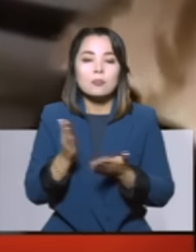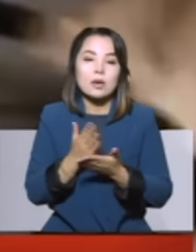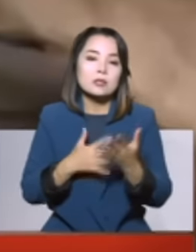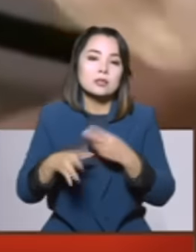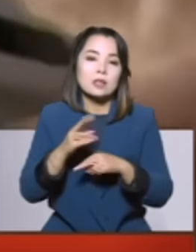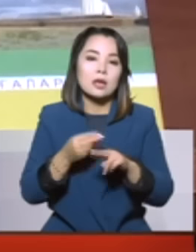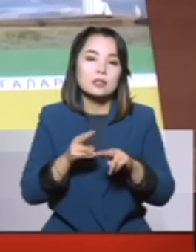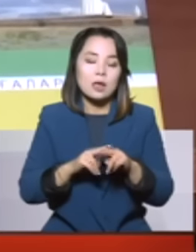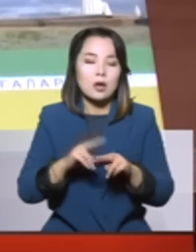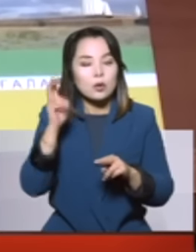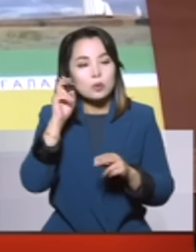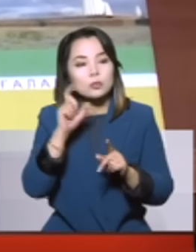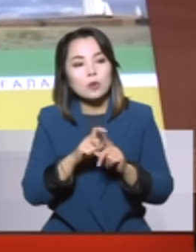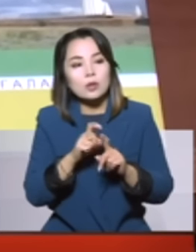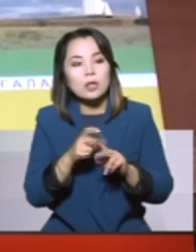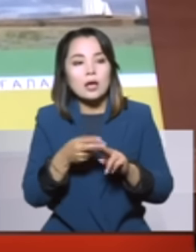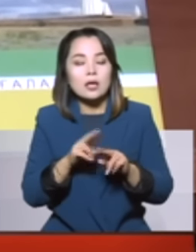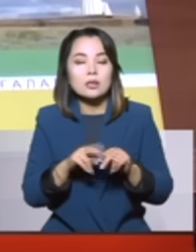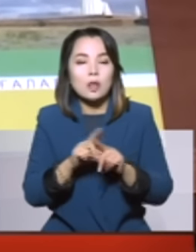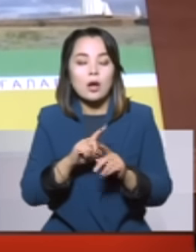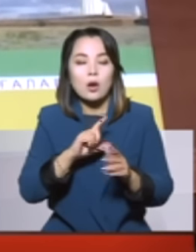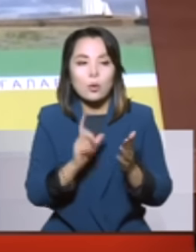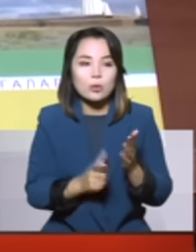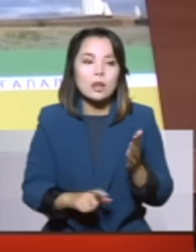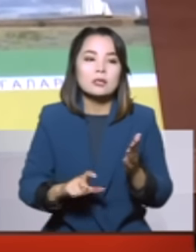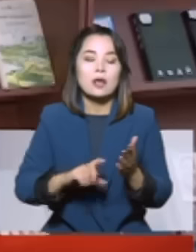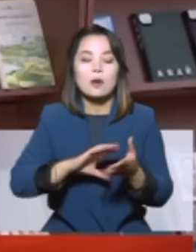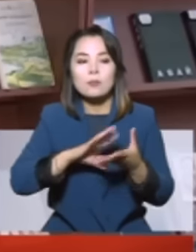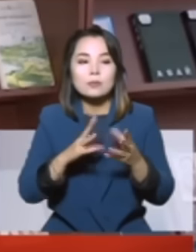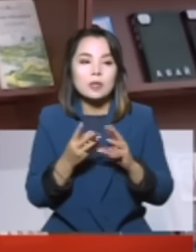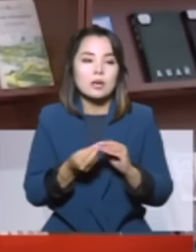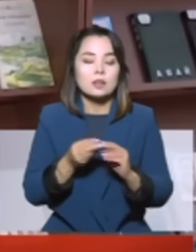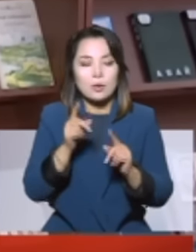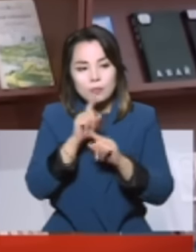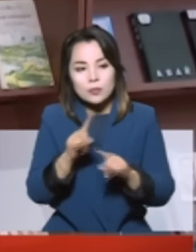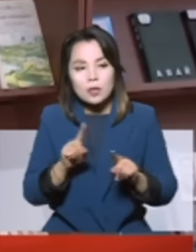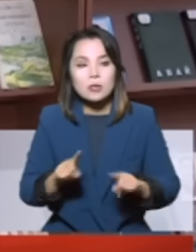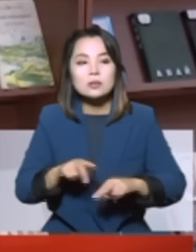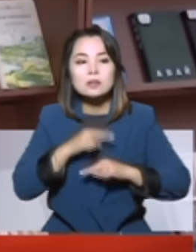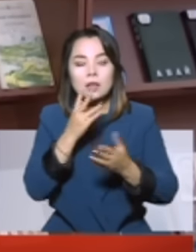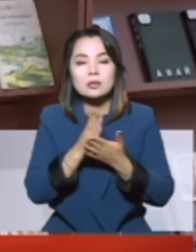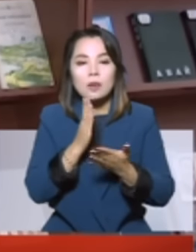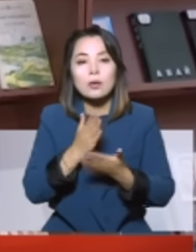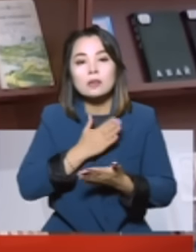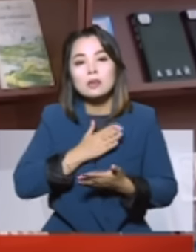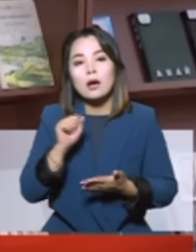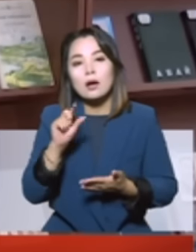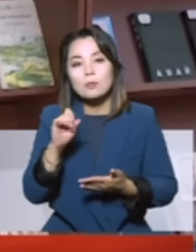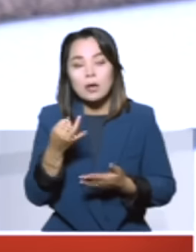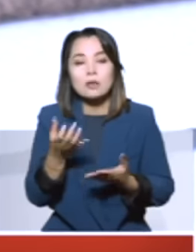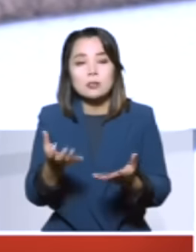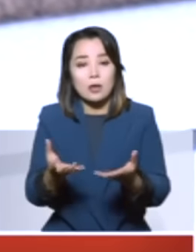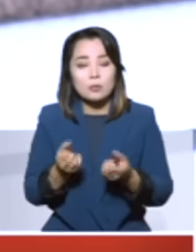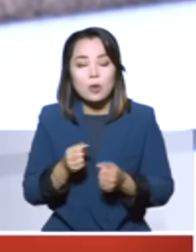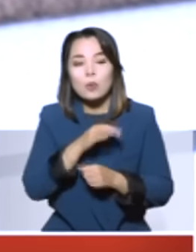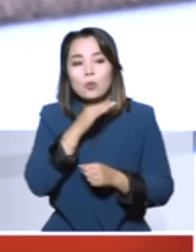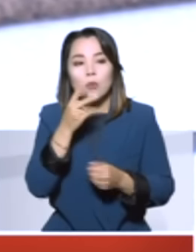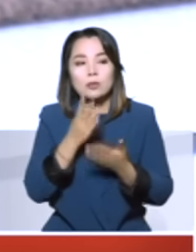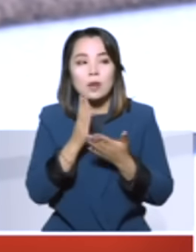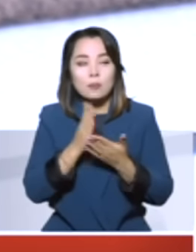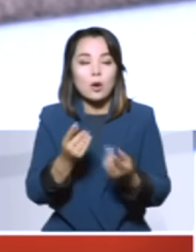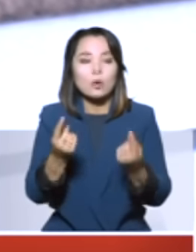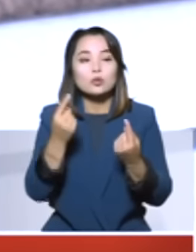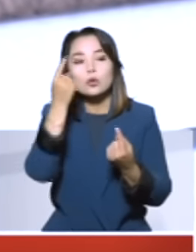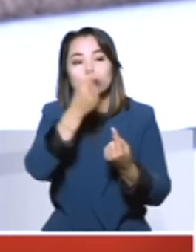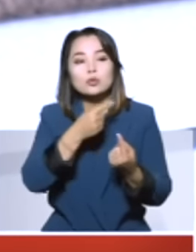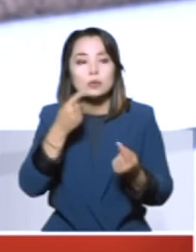сөздеріндегі өлең поэмаларындағы тәмсілдер әлі күнге дейін өзектілігін жоғалтқан жоқ. Біздің Абайдан аларымыз әлі де көп, сондықтан ұлы